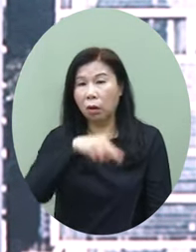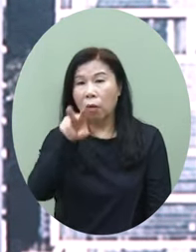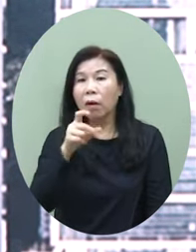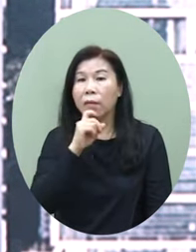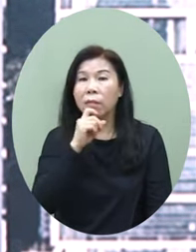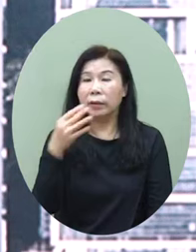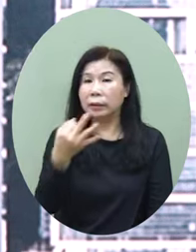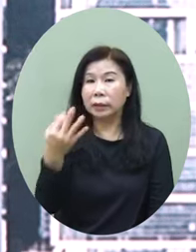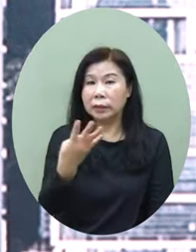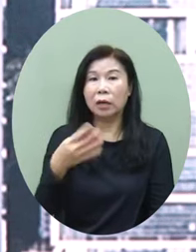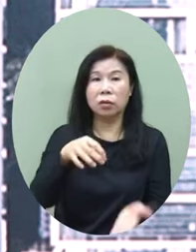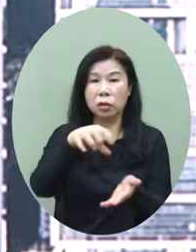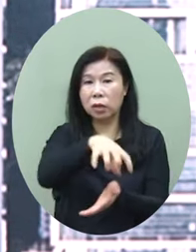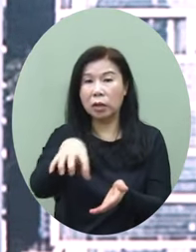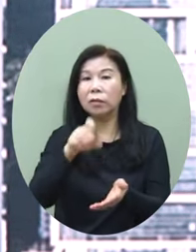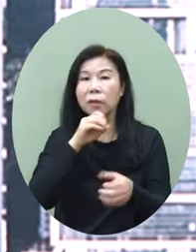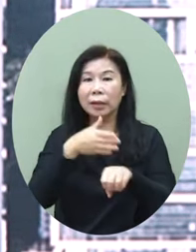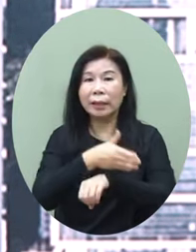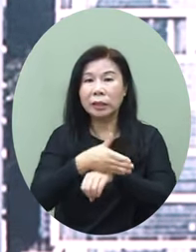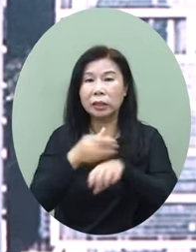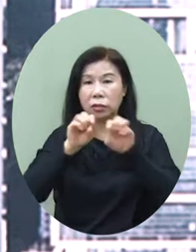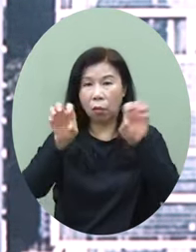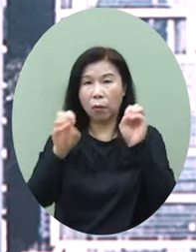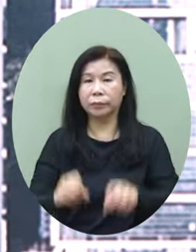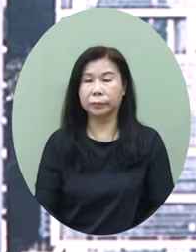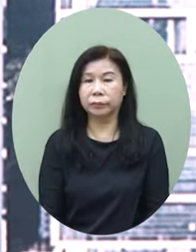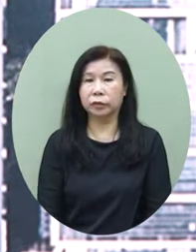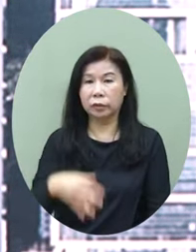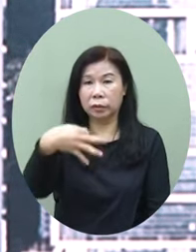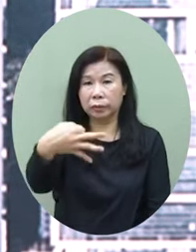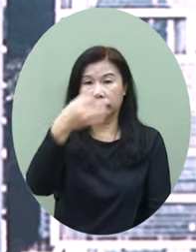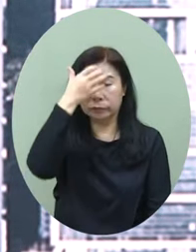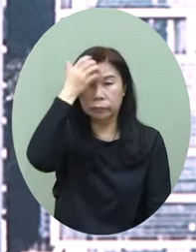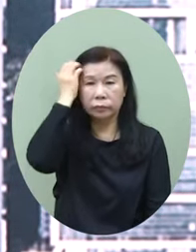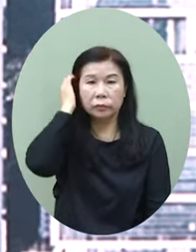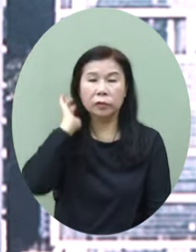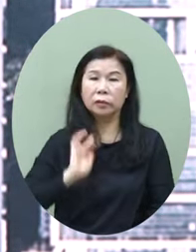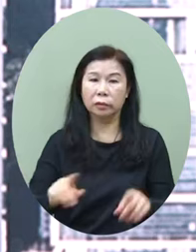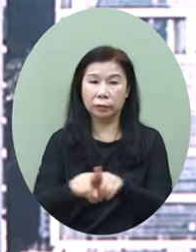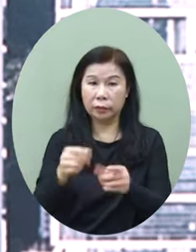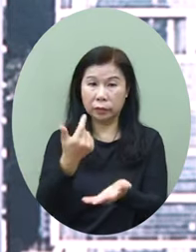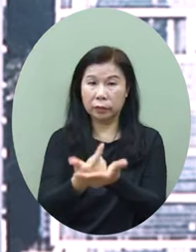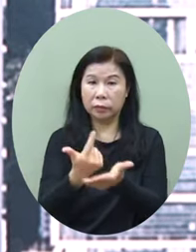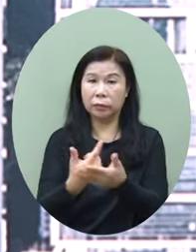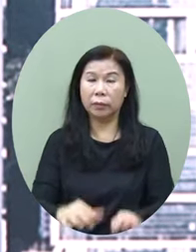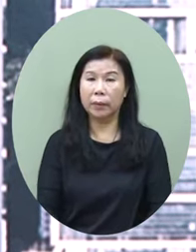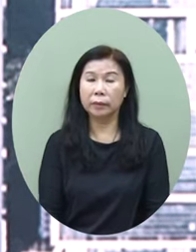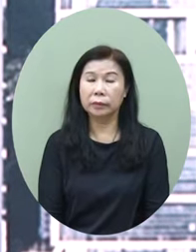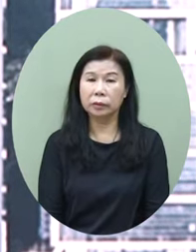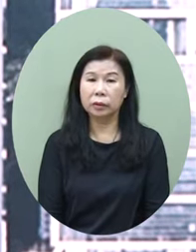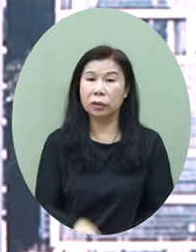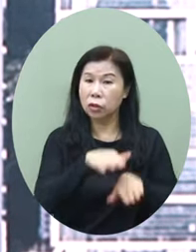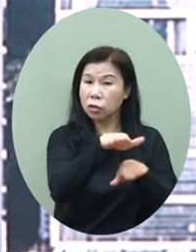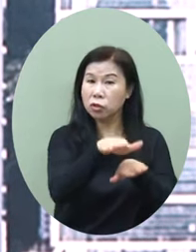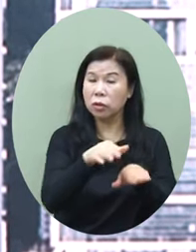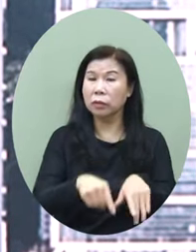有幾個指定區域稍後要公佈第三個就更加嚴格了就是好像在佐